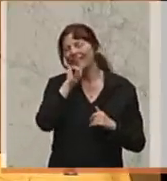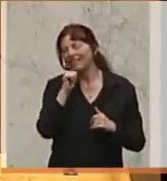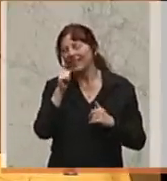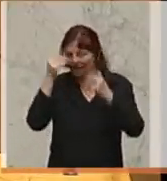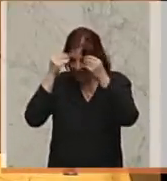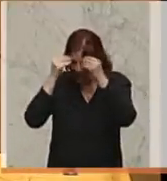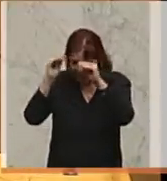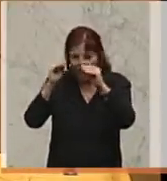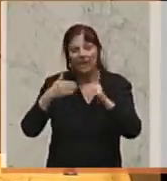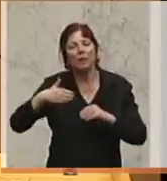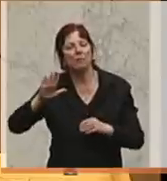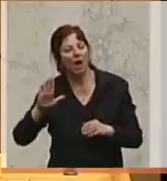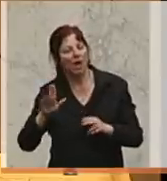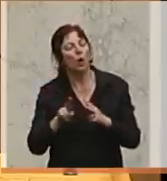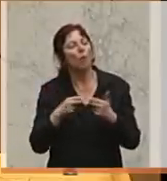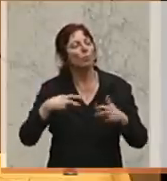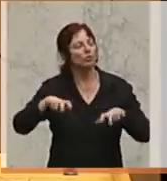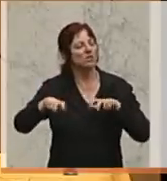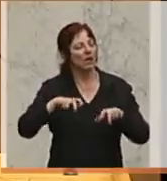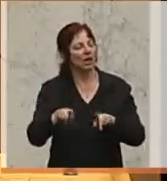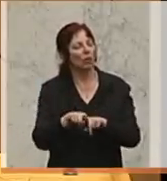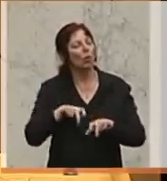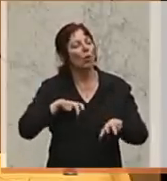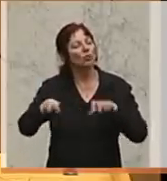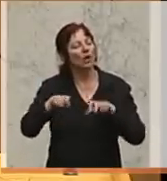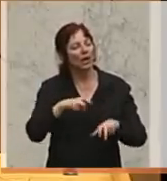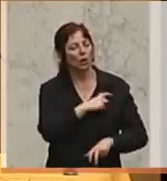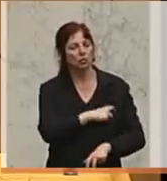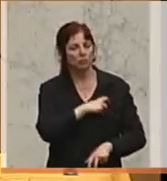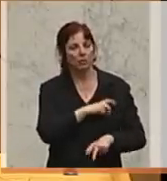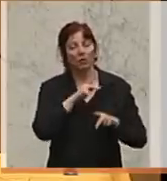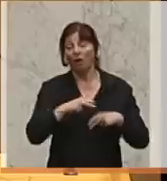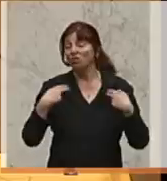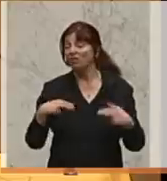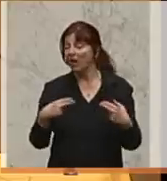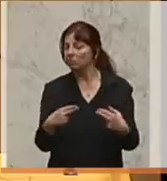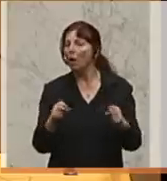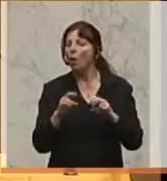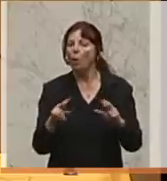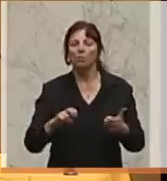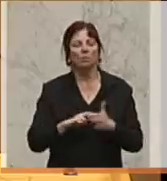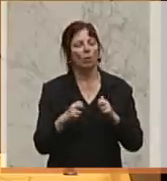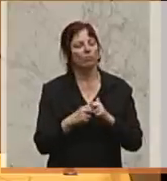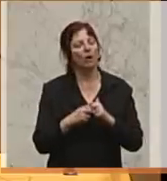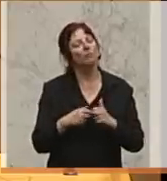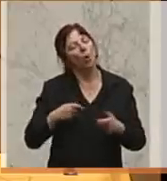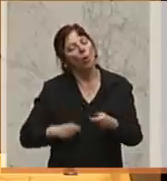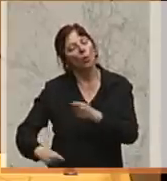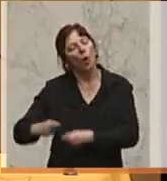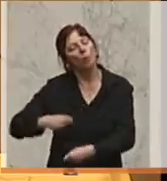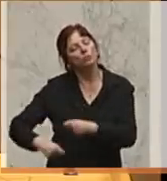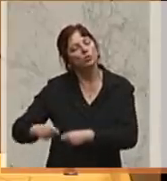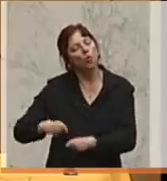und den Regierungsparteien, damit wir weiter auch ungehindert und erfolgreich die Korruption in Österreich untersuchen